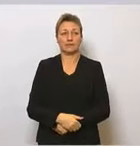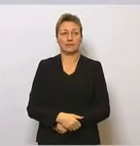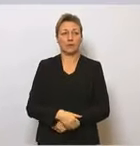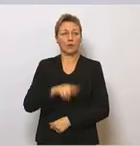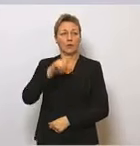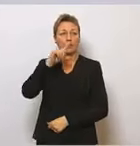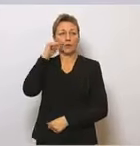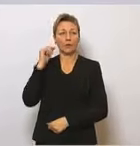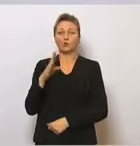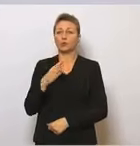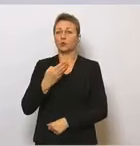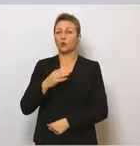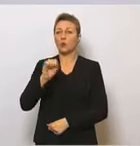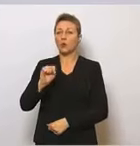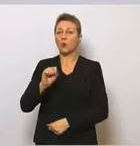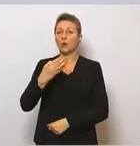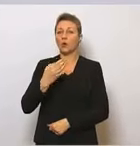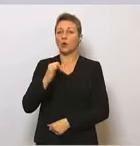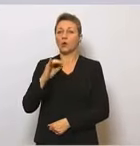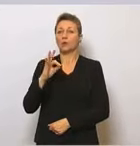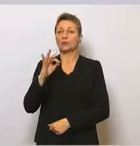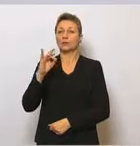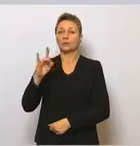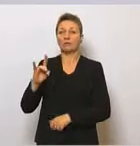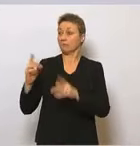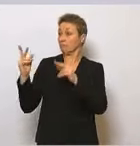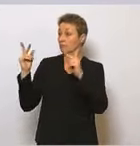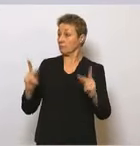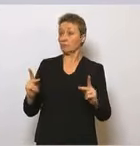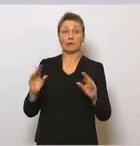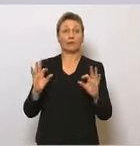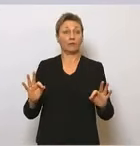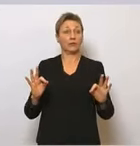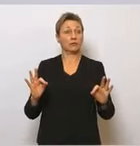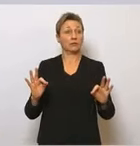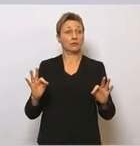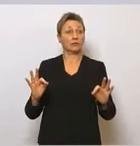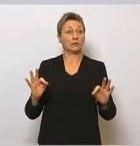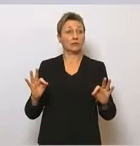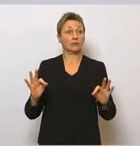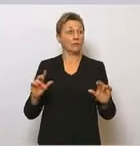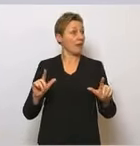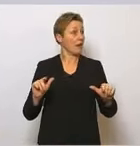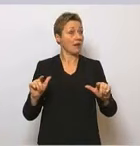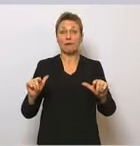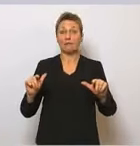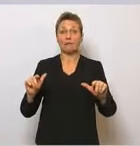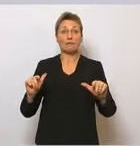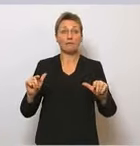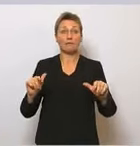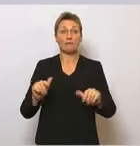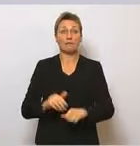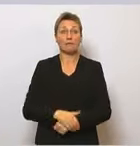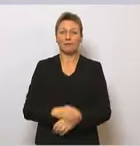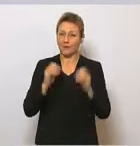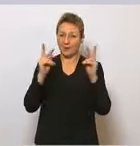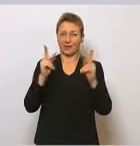Brad Smith est arrivé? Brad Smith est ici? Ah, ok.